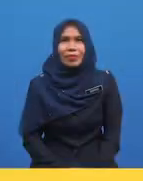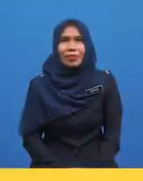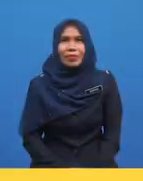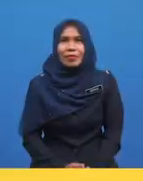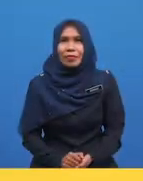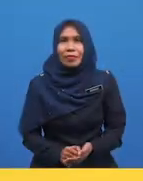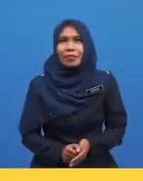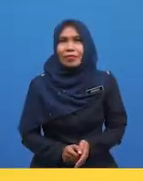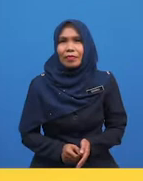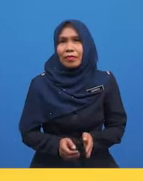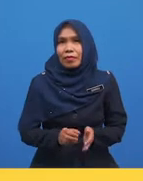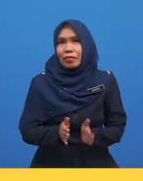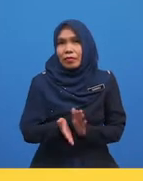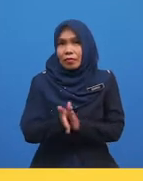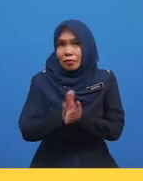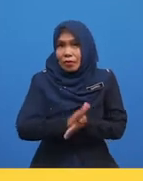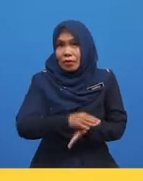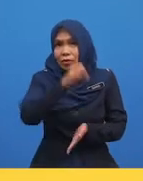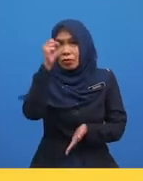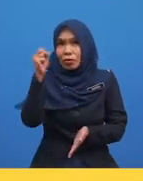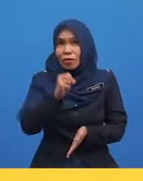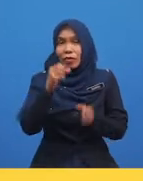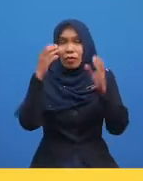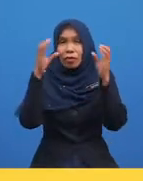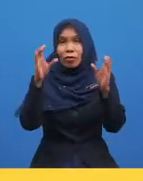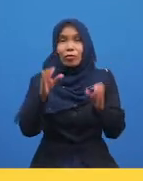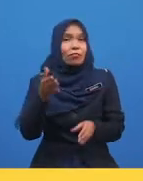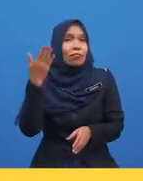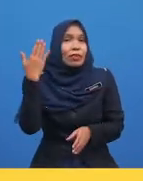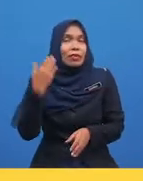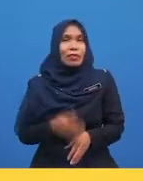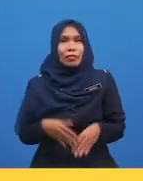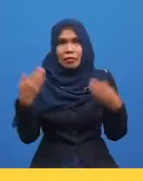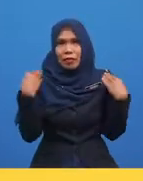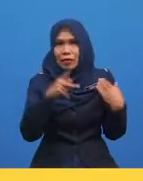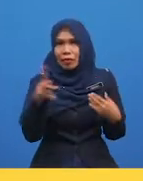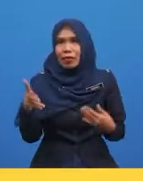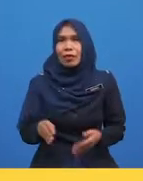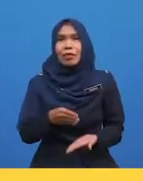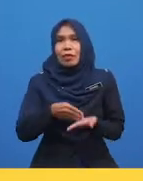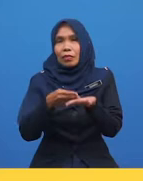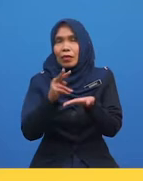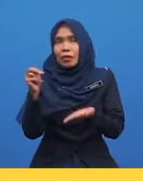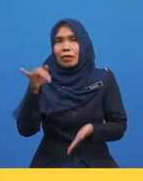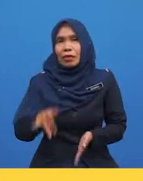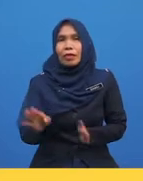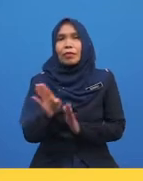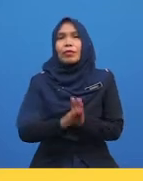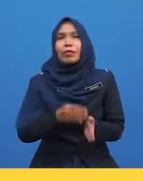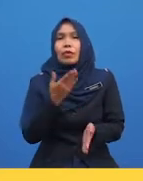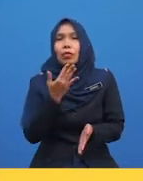Maka, soalan cikgu tadi, adakah bahagian yang berwarna merah